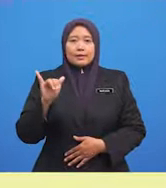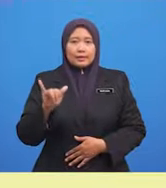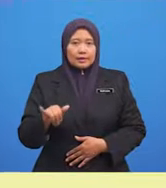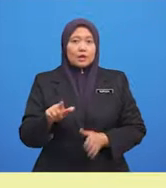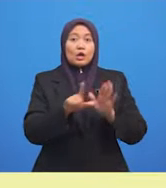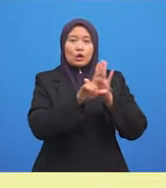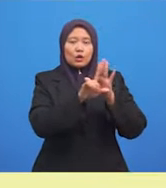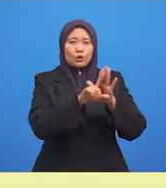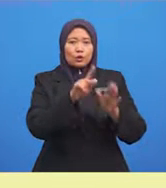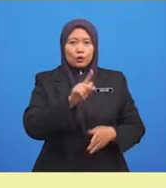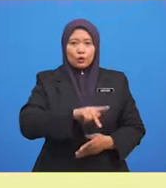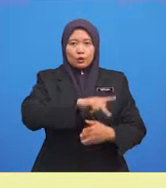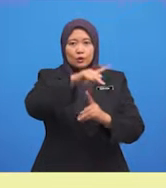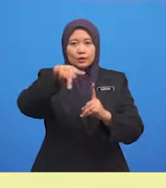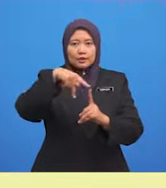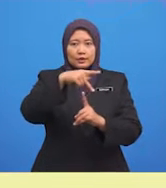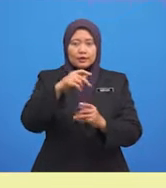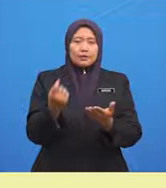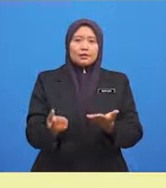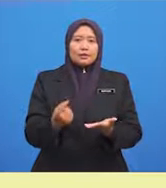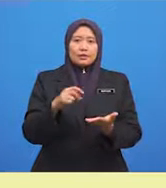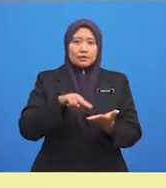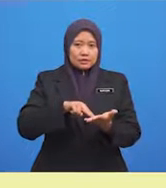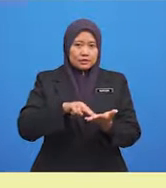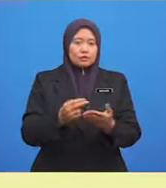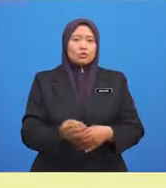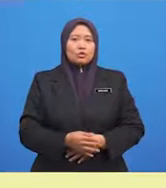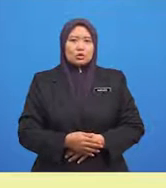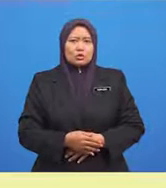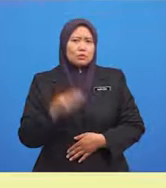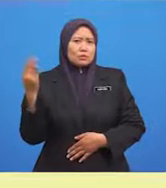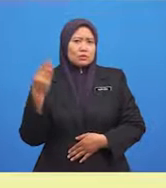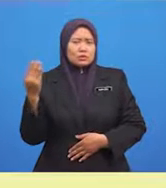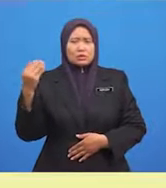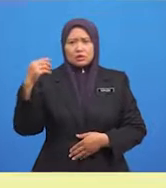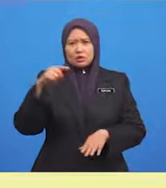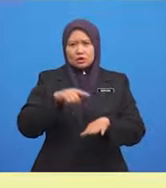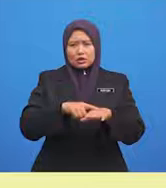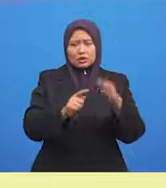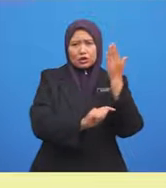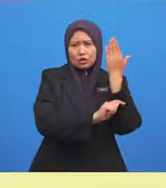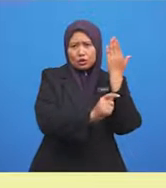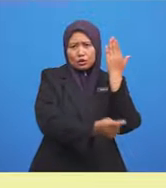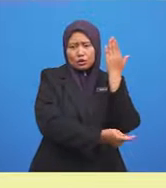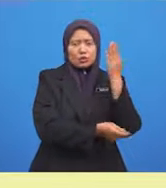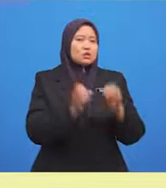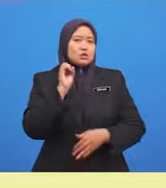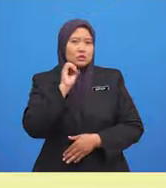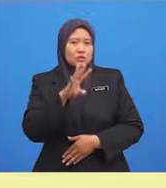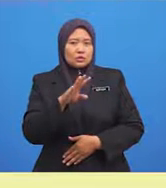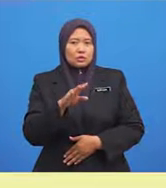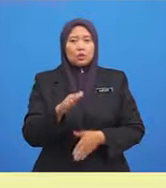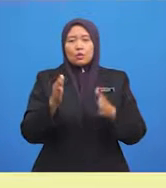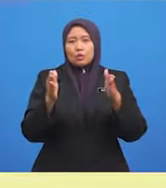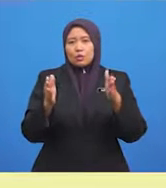semula. Logo ini biasanya ditemui pada tong sampah yang disediakan oleh